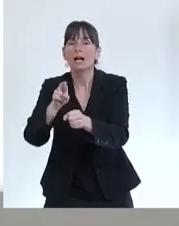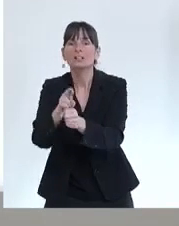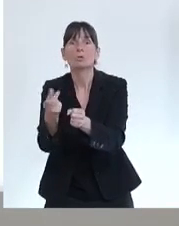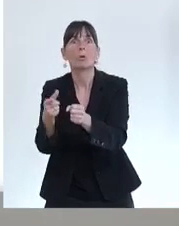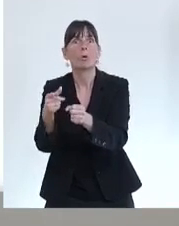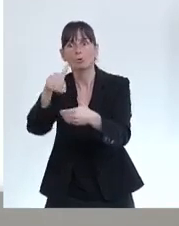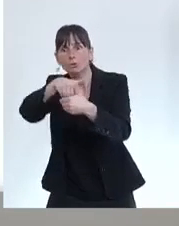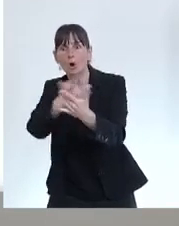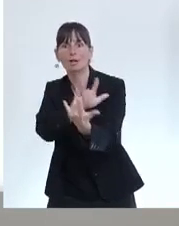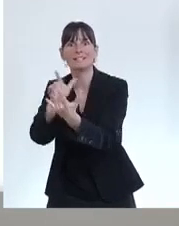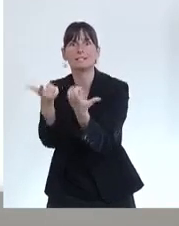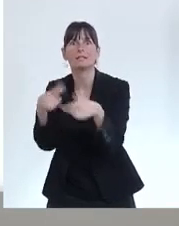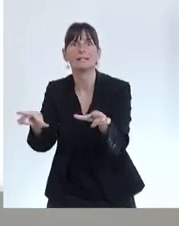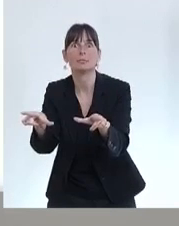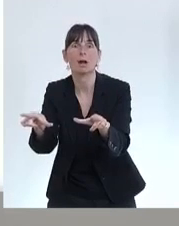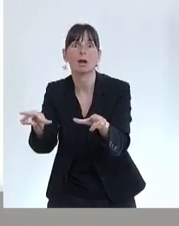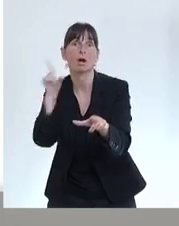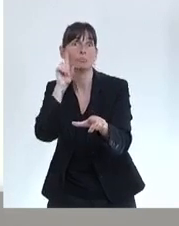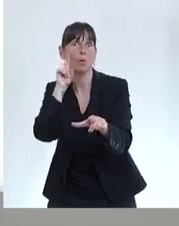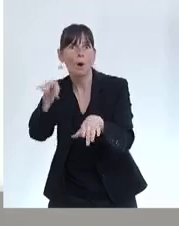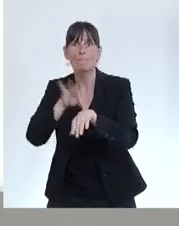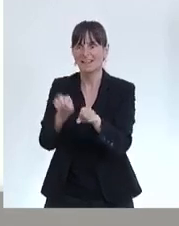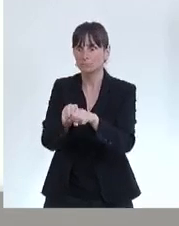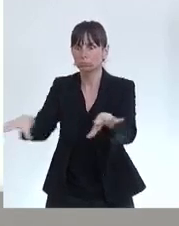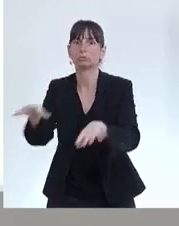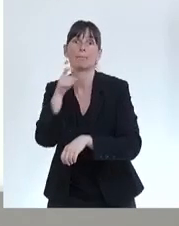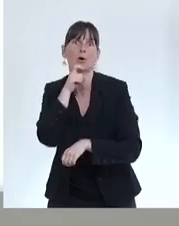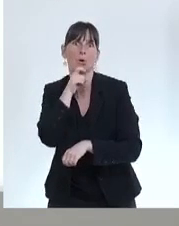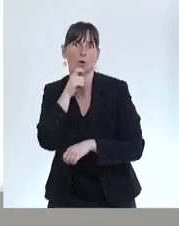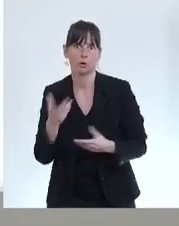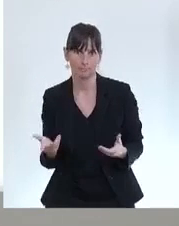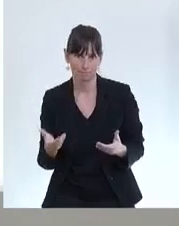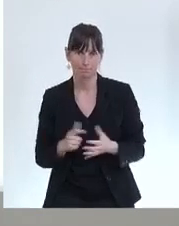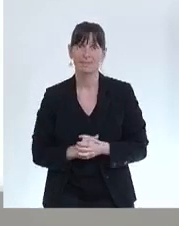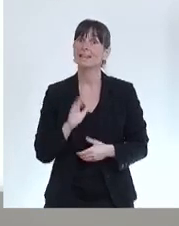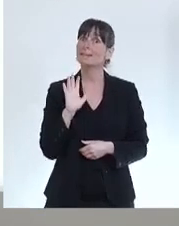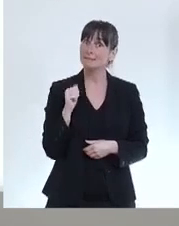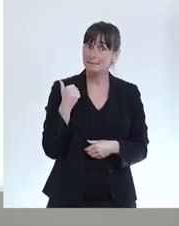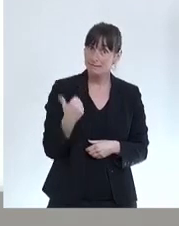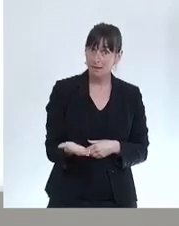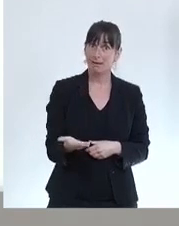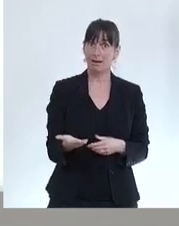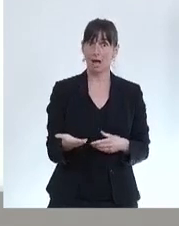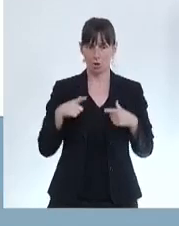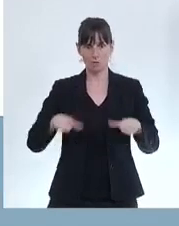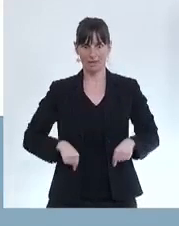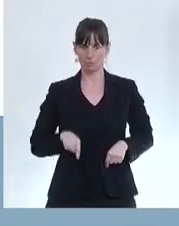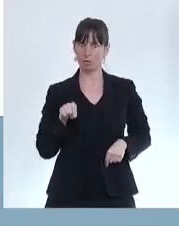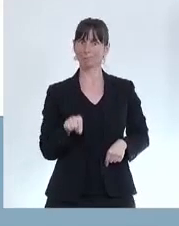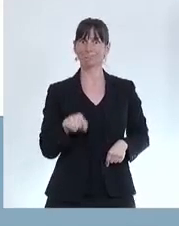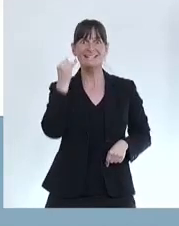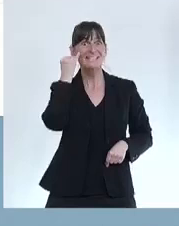disponibles parce que la vague n'est pas encore arrivée. C'est l'idée de la réponse du gouvernement, c'est